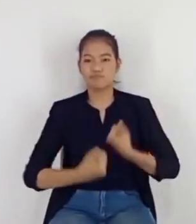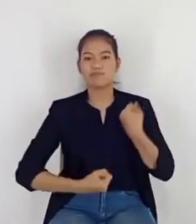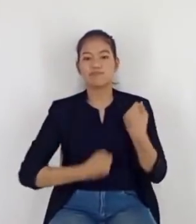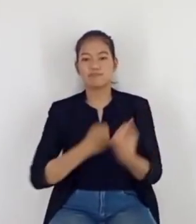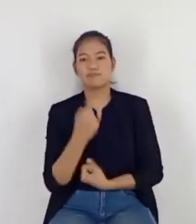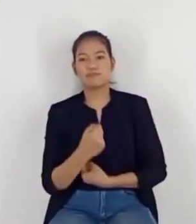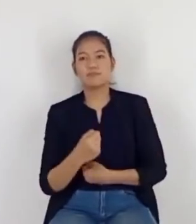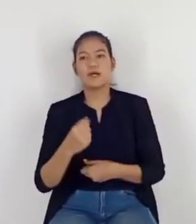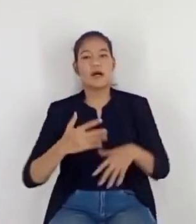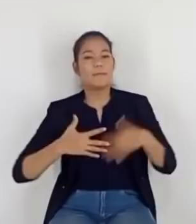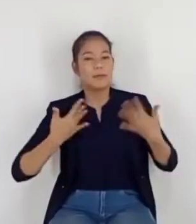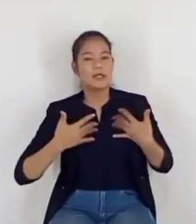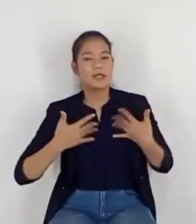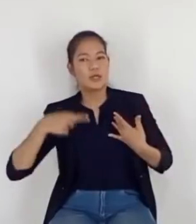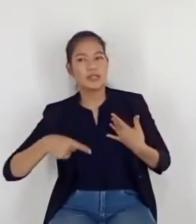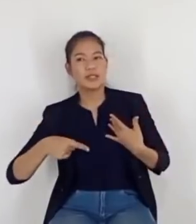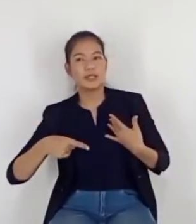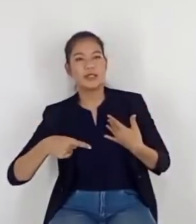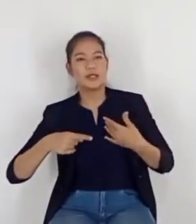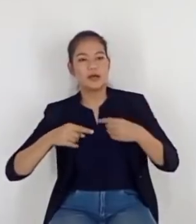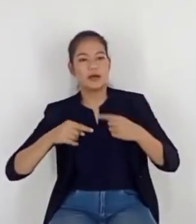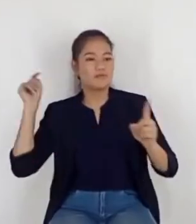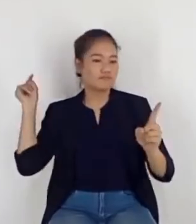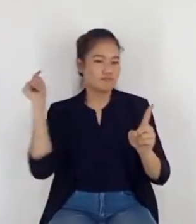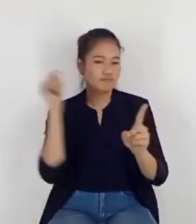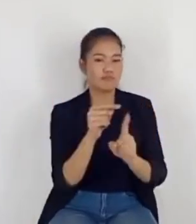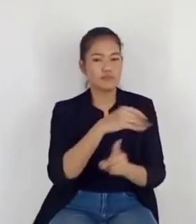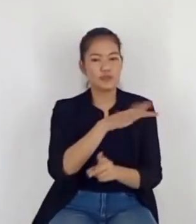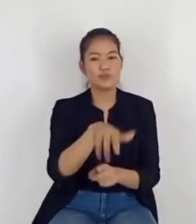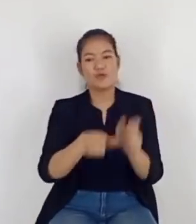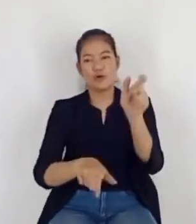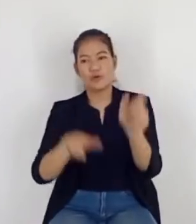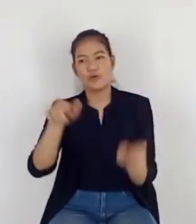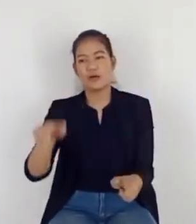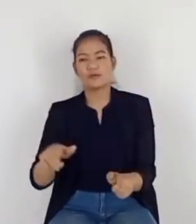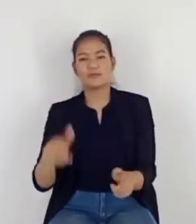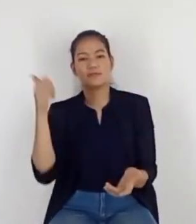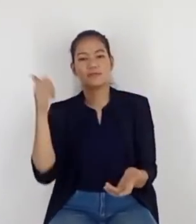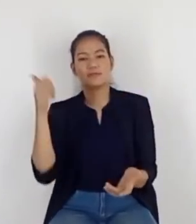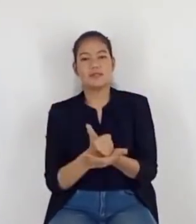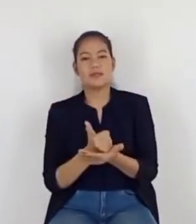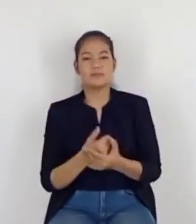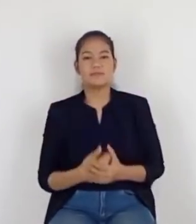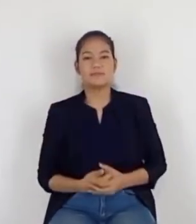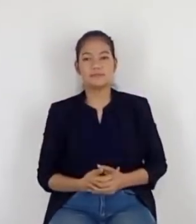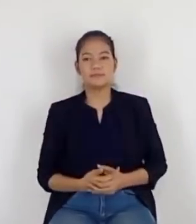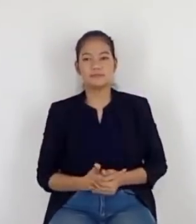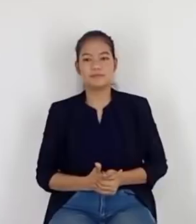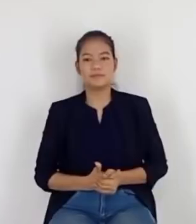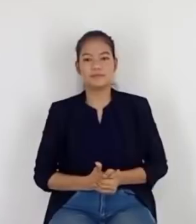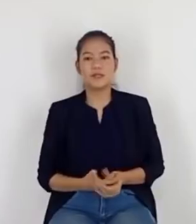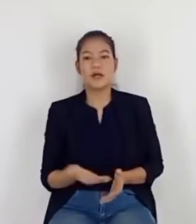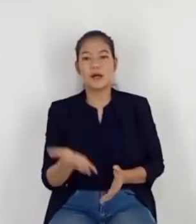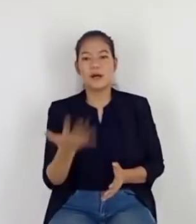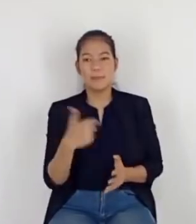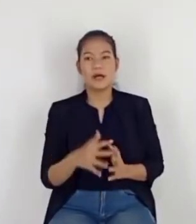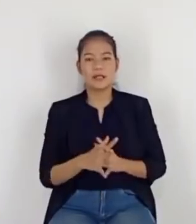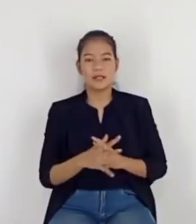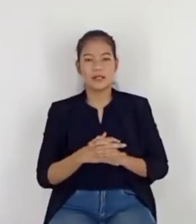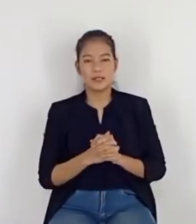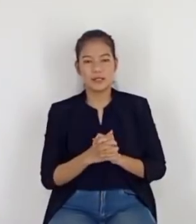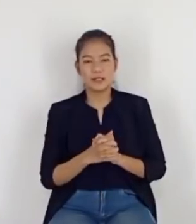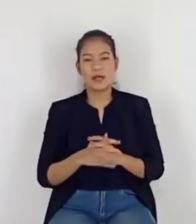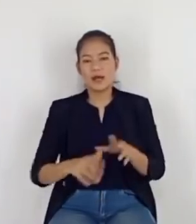agar penghiburan itu sampai kepada semua orang. Amin. Mari kita masuk dalam saat hening